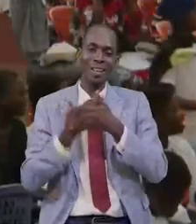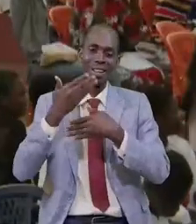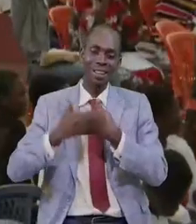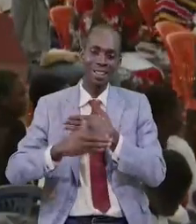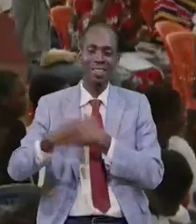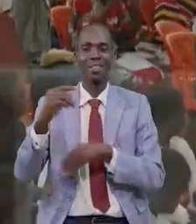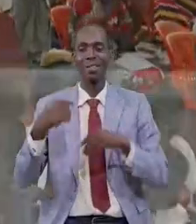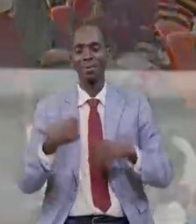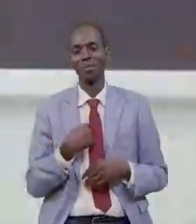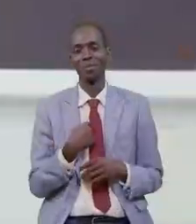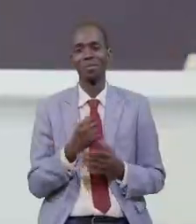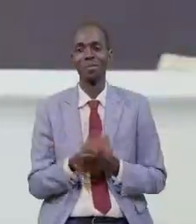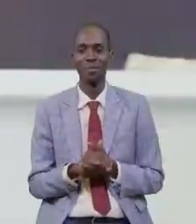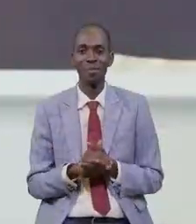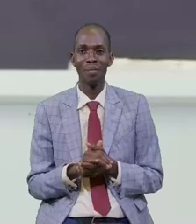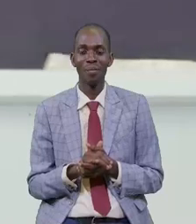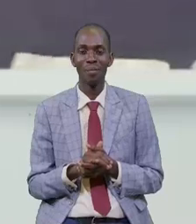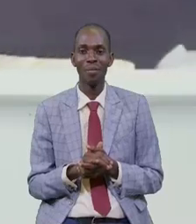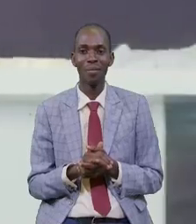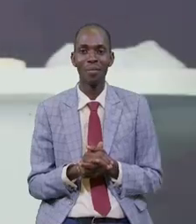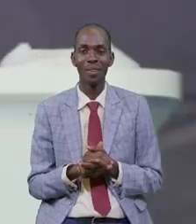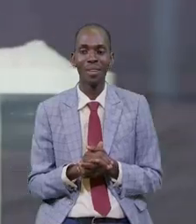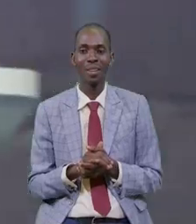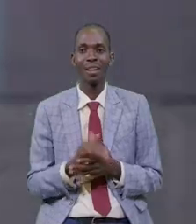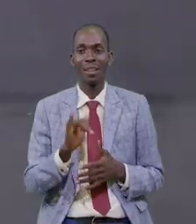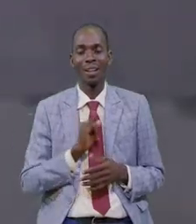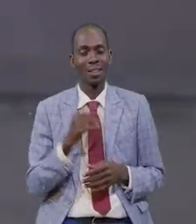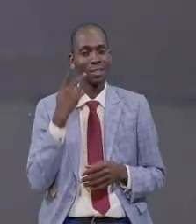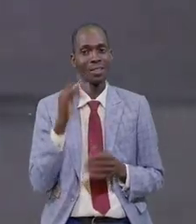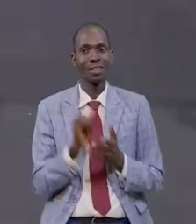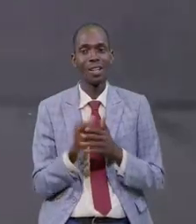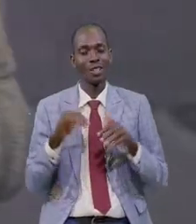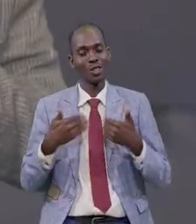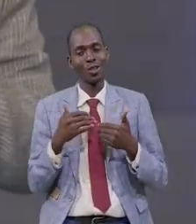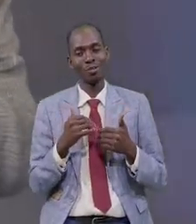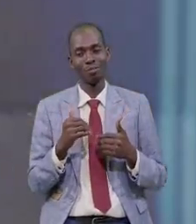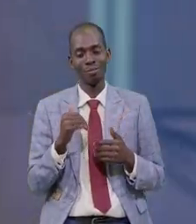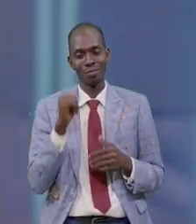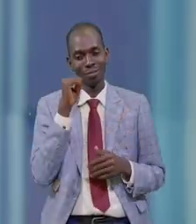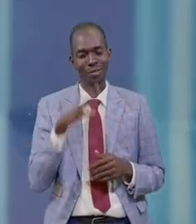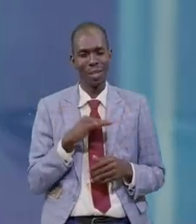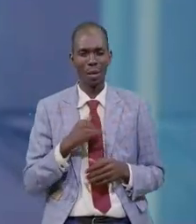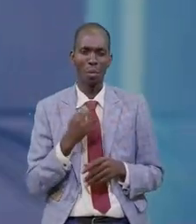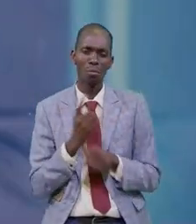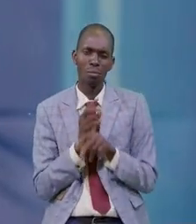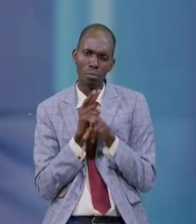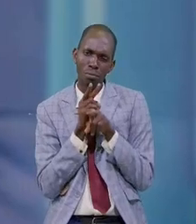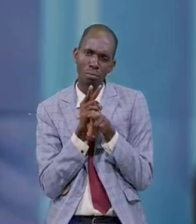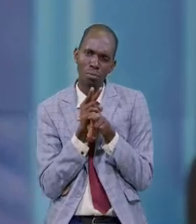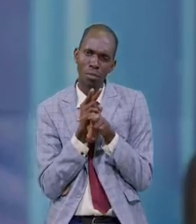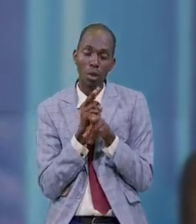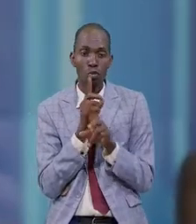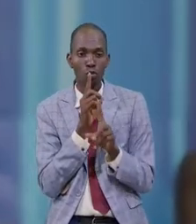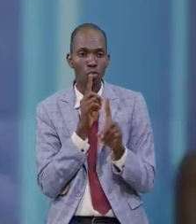que ce que j'ai fait vous voyez cette jeune dame je la regardais seulement